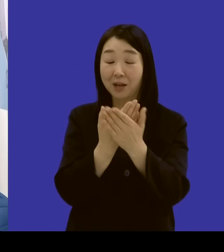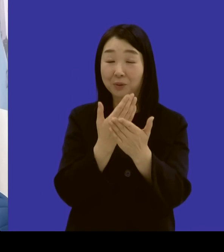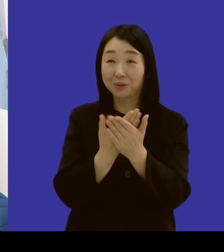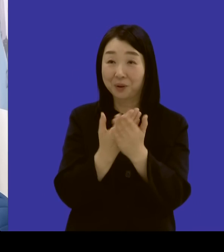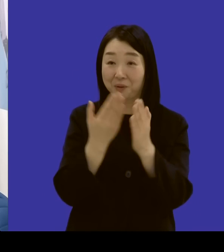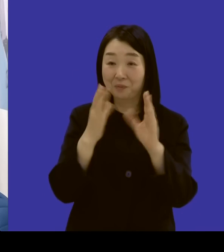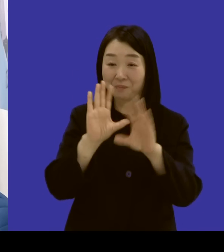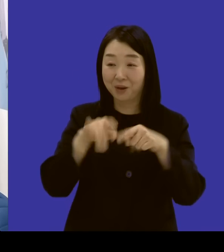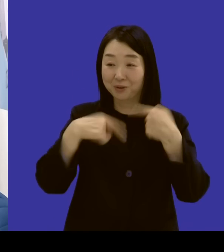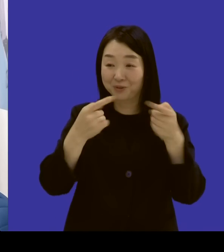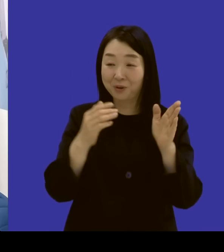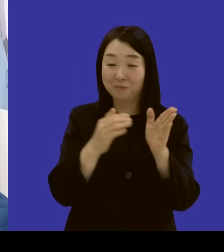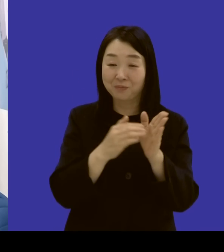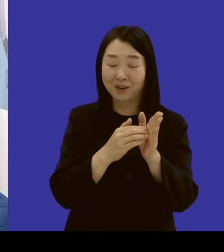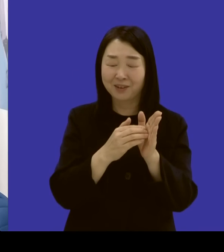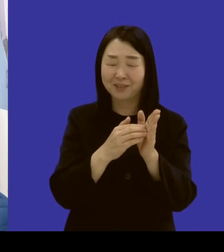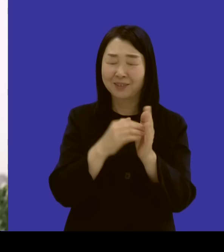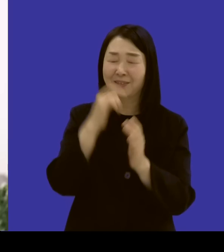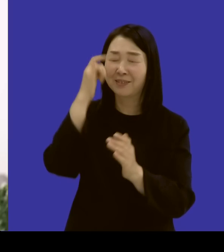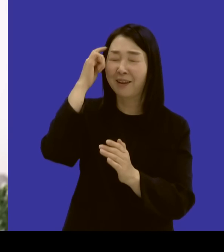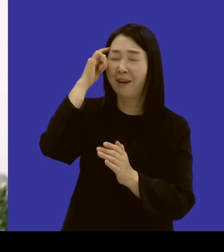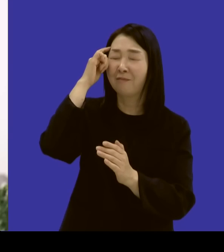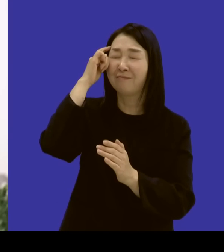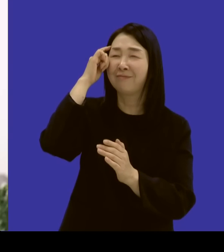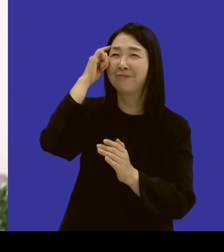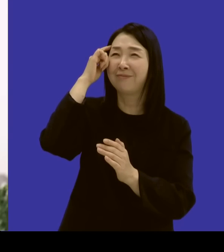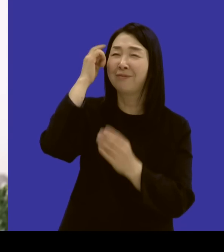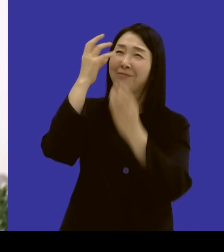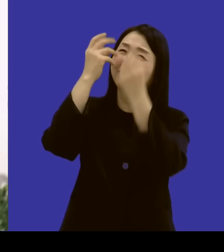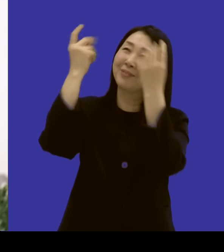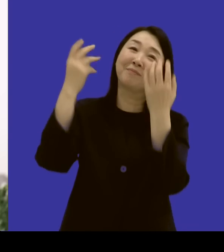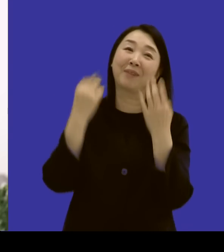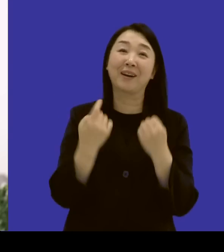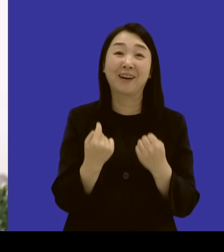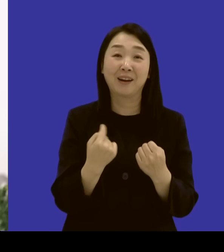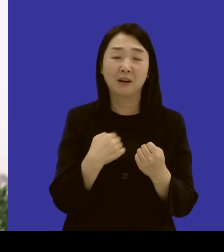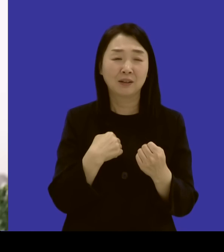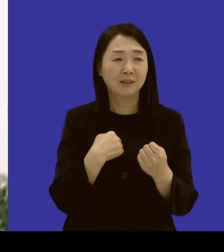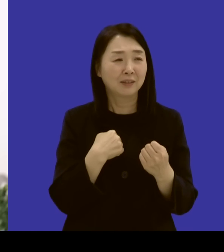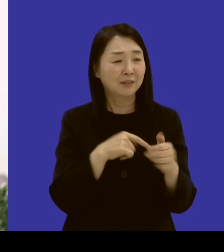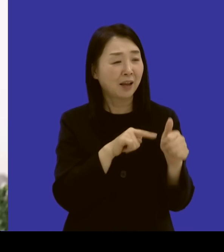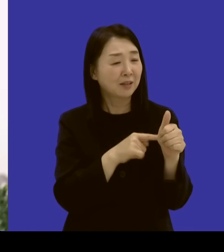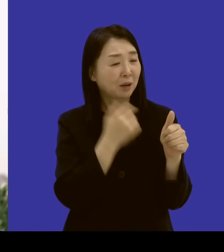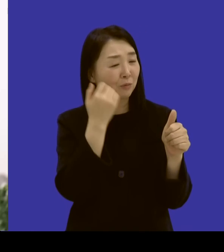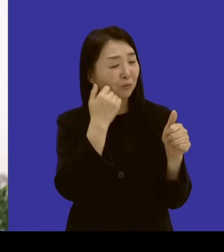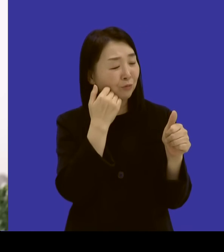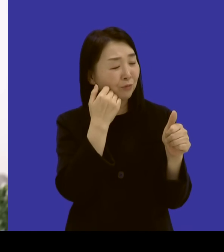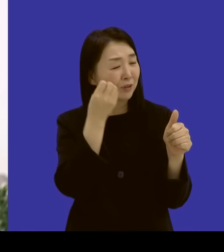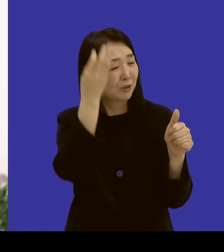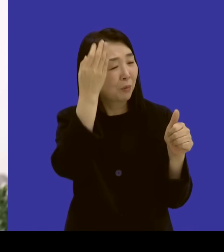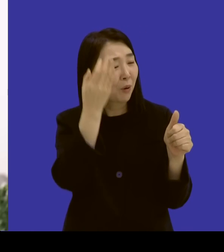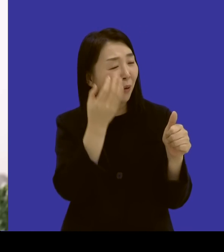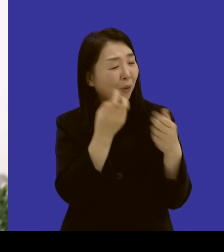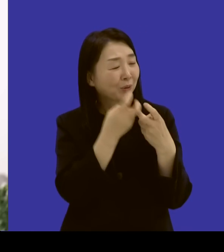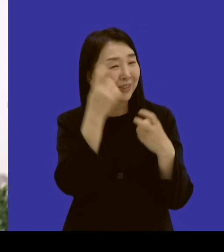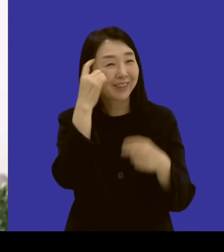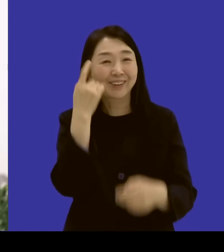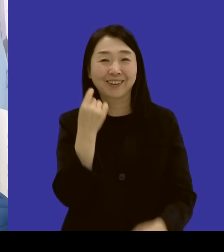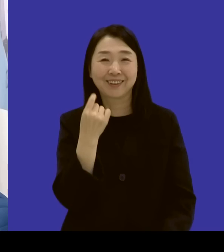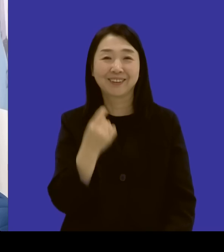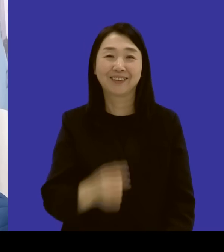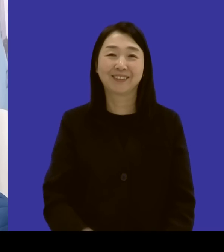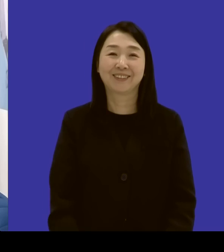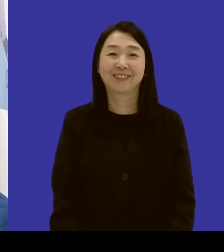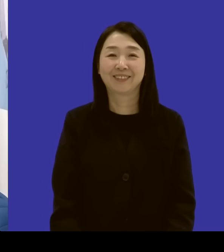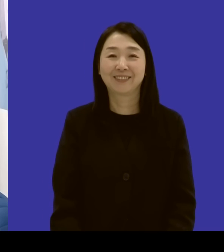해서 네. 굉장히 여러 가지 이렇게 생각을 하다가 제가 이분을 어떻게 잊어버릴 수 있었지 그런 생각이 들었어요. 네. 근데